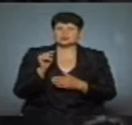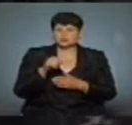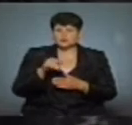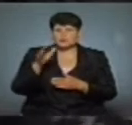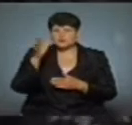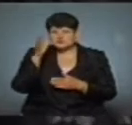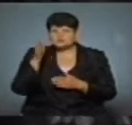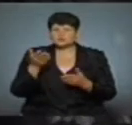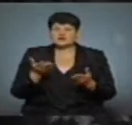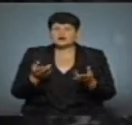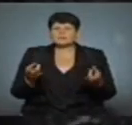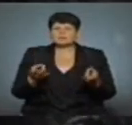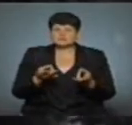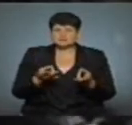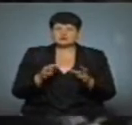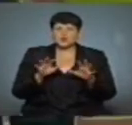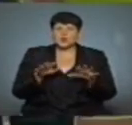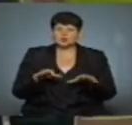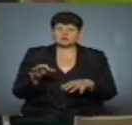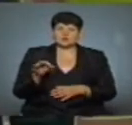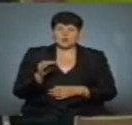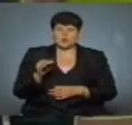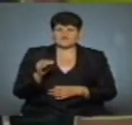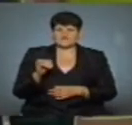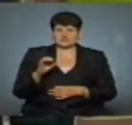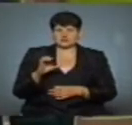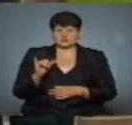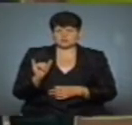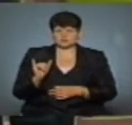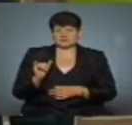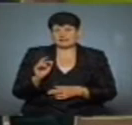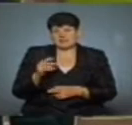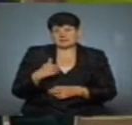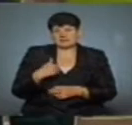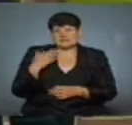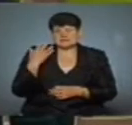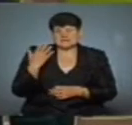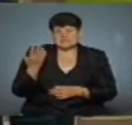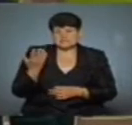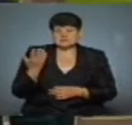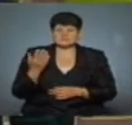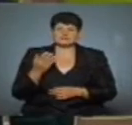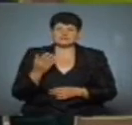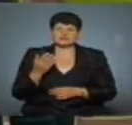освіту, яка потрібна голові Офісу, як мені здається. Тому що